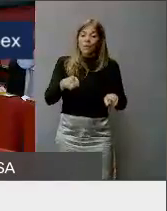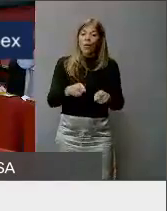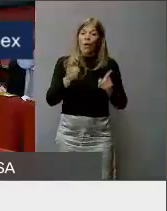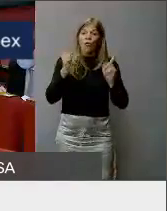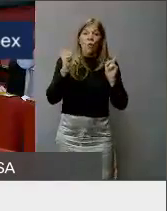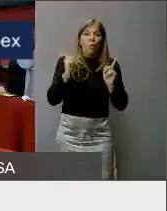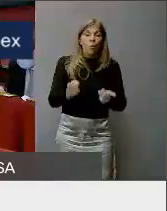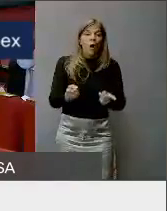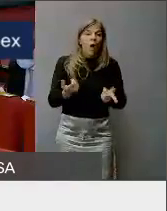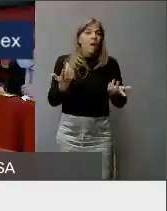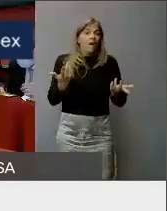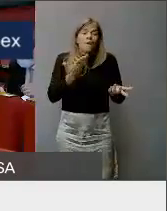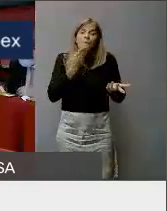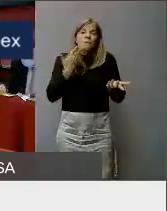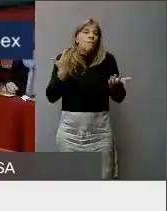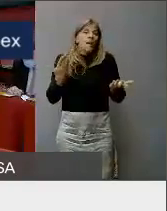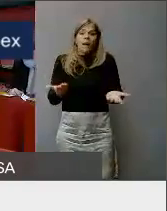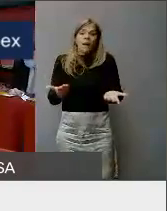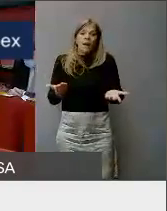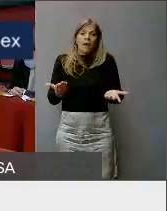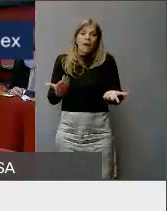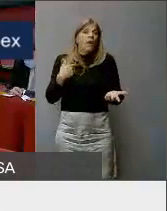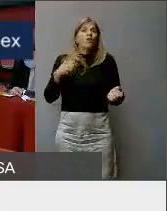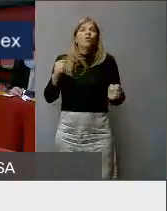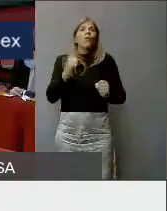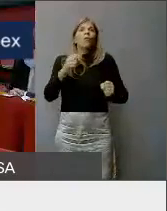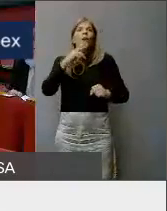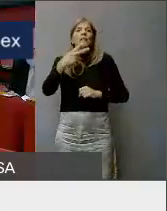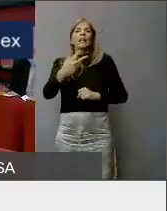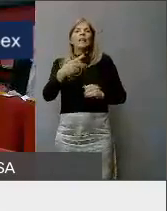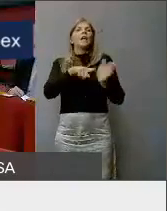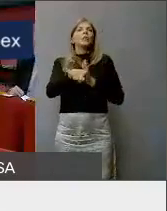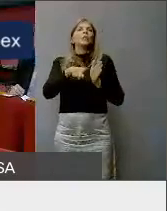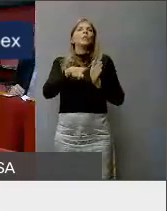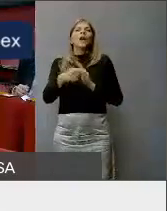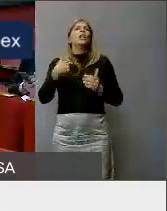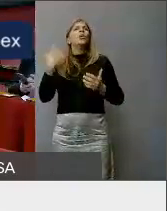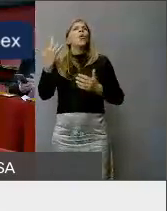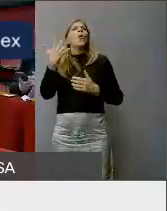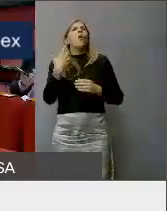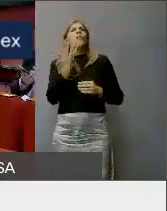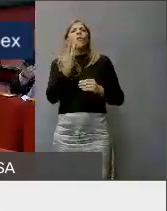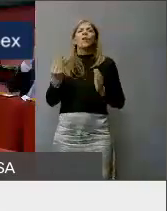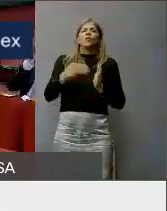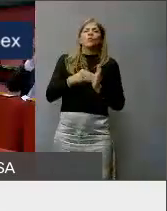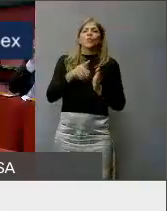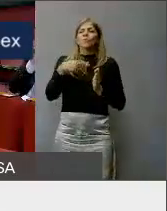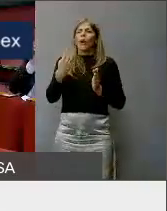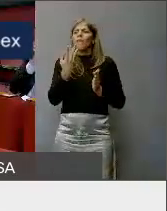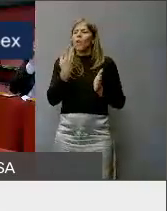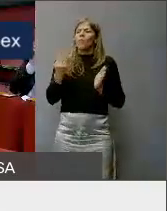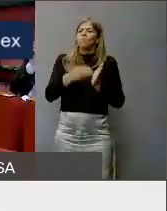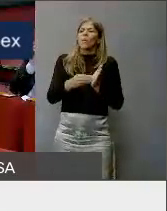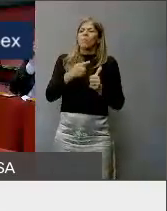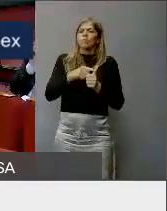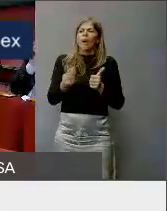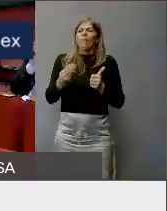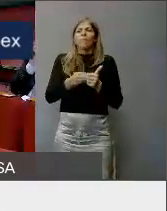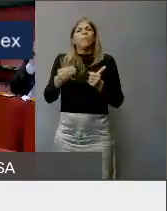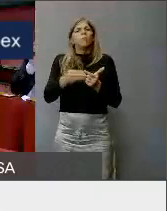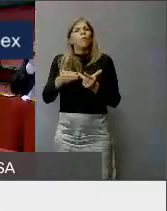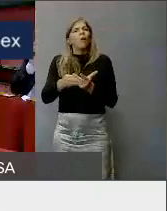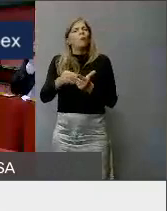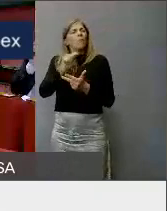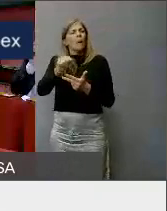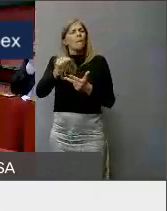lo potrei mettere quali rama io aggiungerei questo poi ci aggiungerei questo poi ci aggiungerei questo e farei lo stesso identico